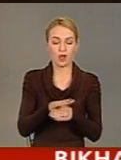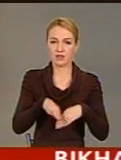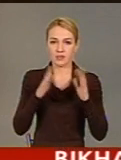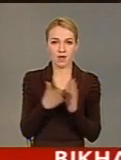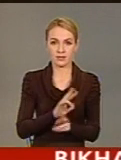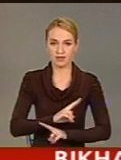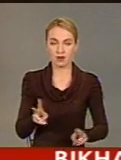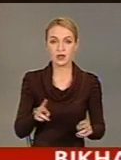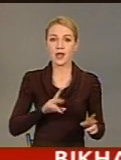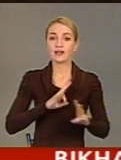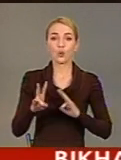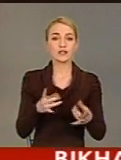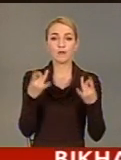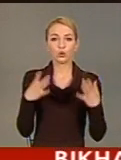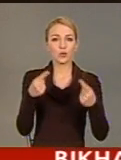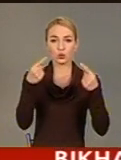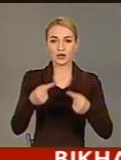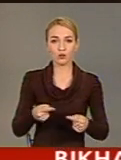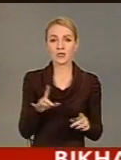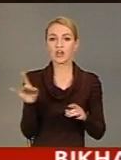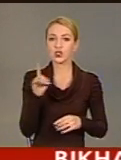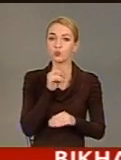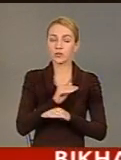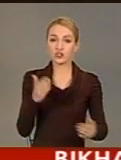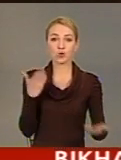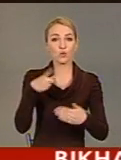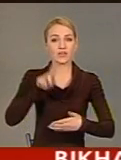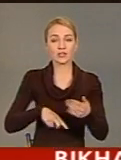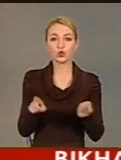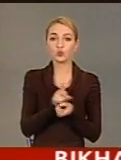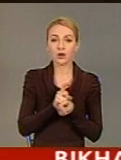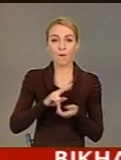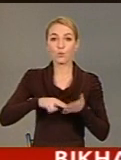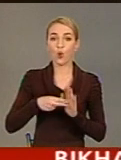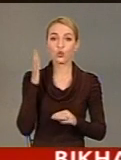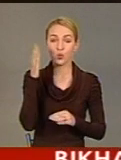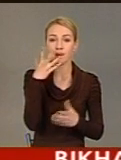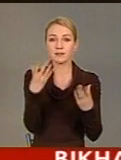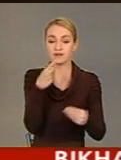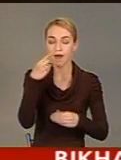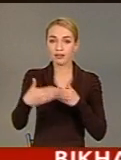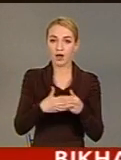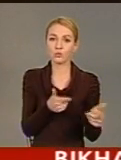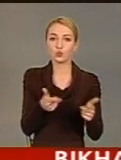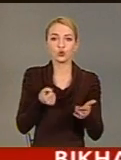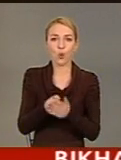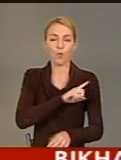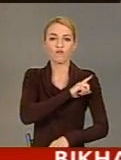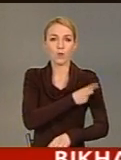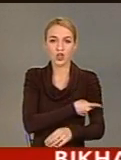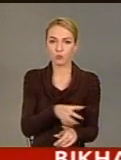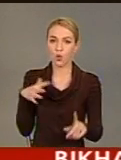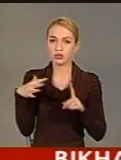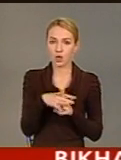ніяк терористи не просто не дотримуються режиму тиші а Якщо вірити чуткам та прогнозам з дня на день готується до повномасштабного наступу